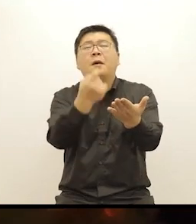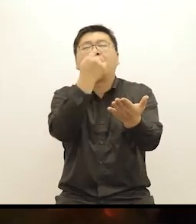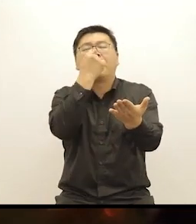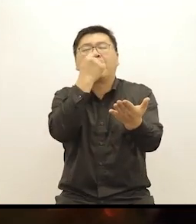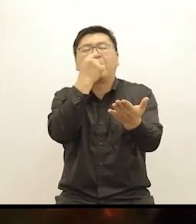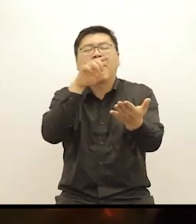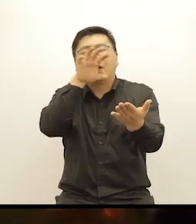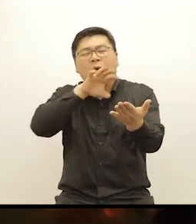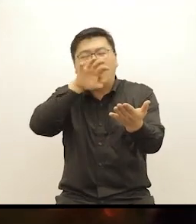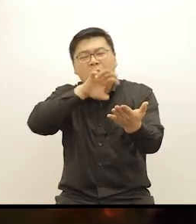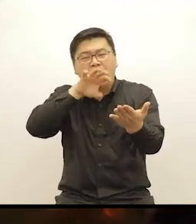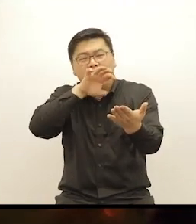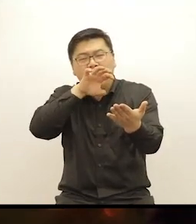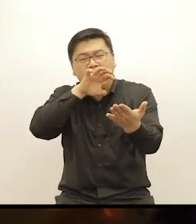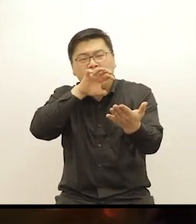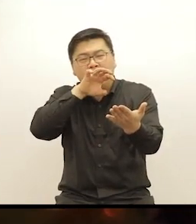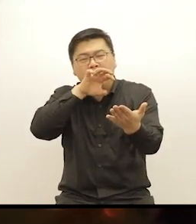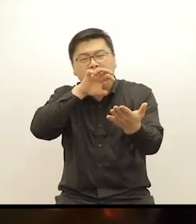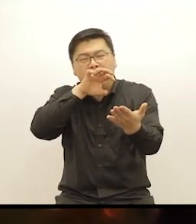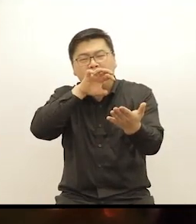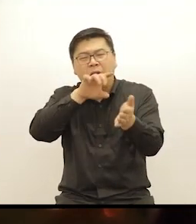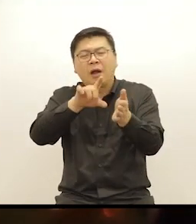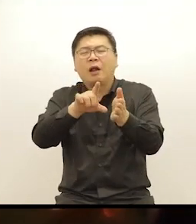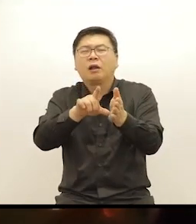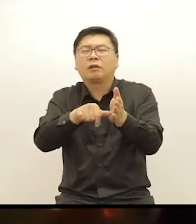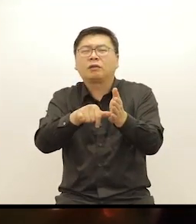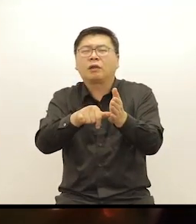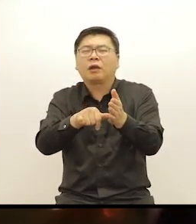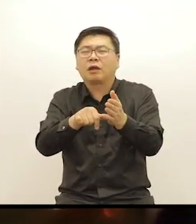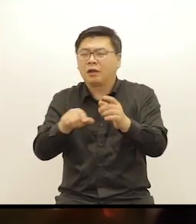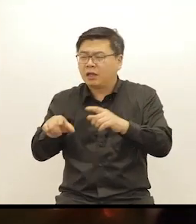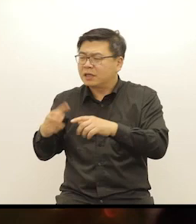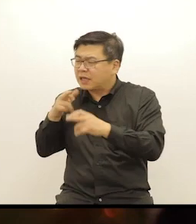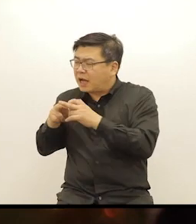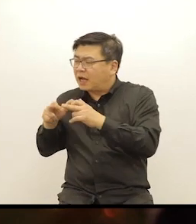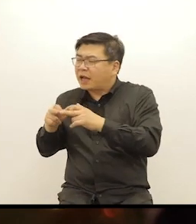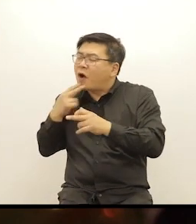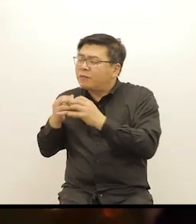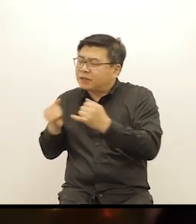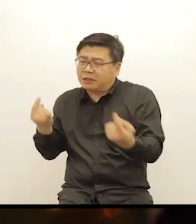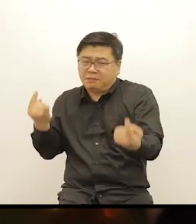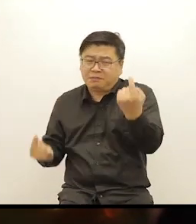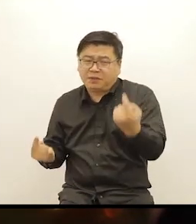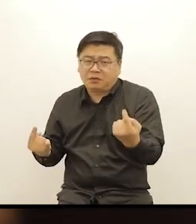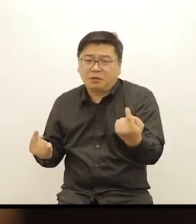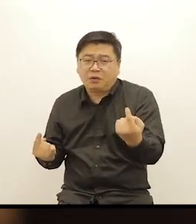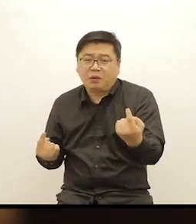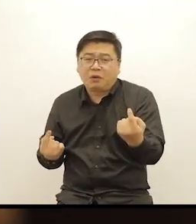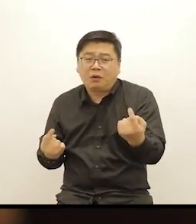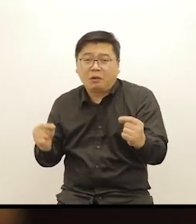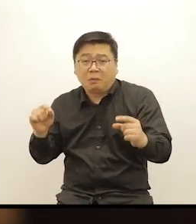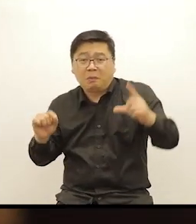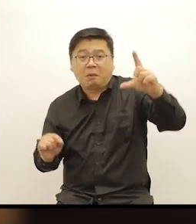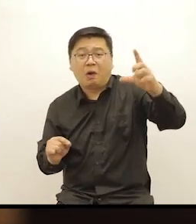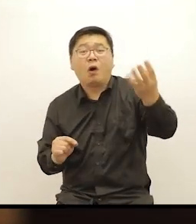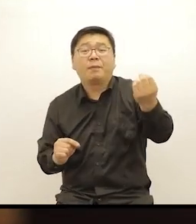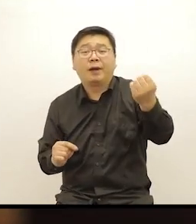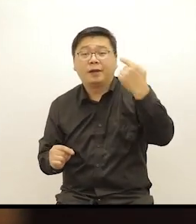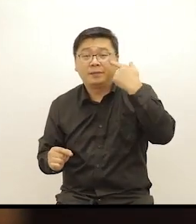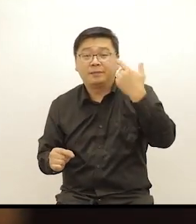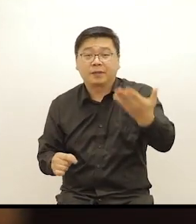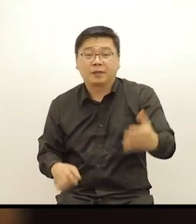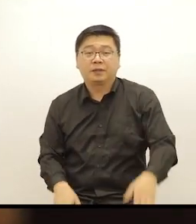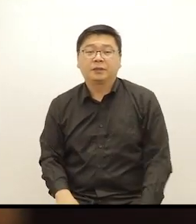연주의 완벽도를 높이는 과정이 한 네. 몇 배 정도 더 오래 걸립니까? 선생님께서 생각하실